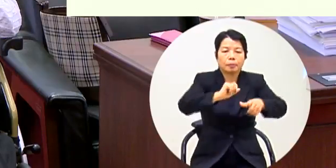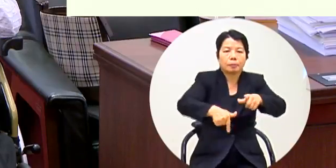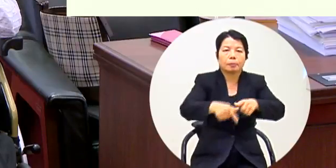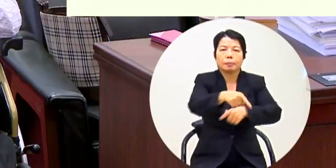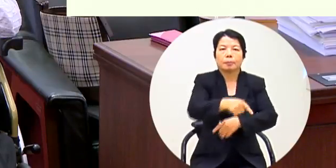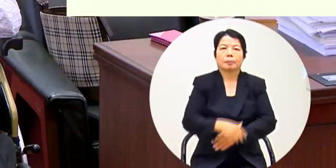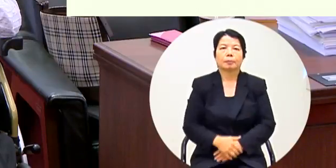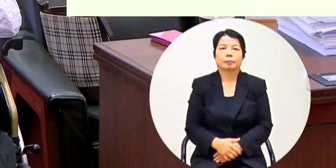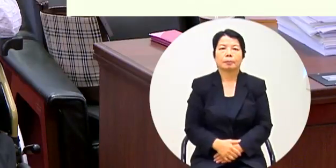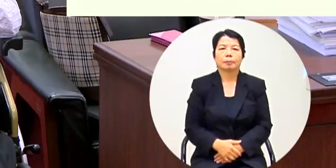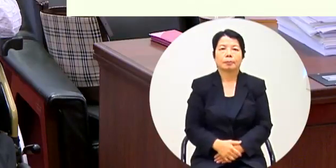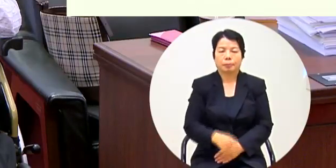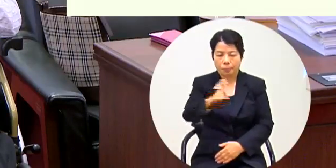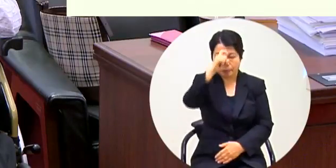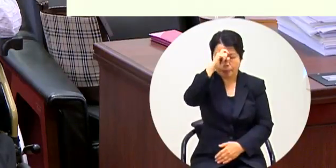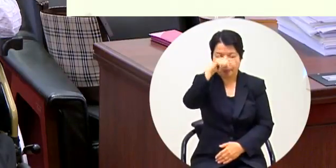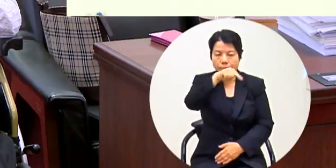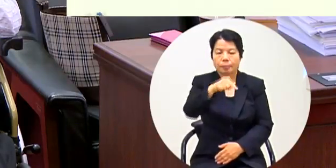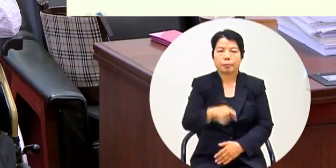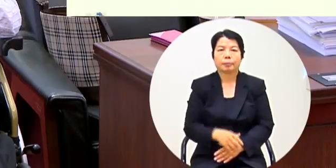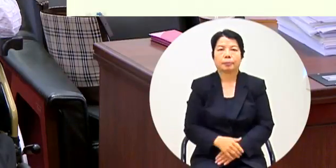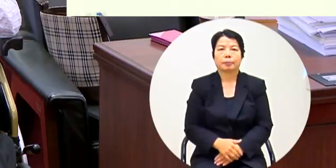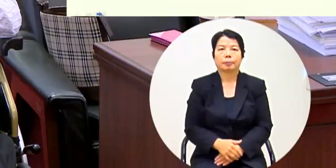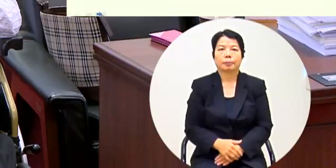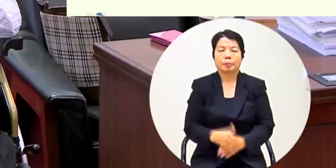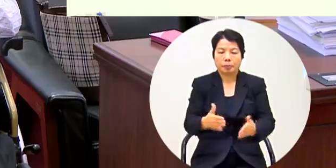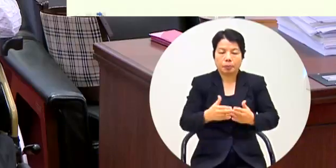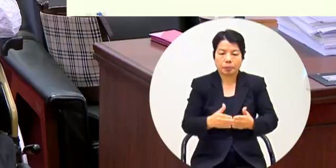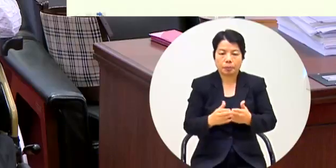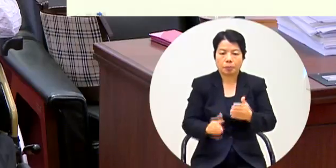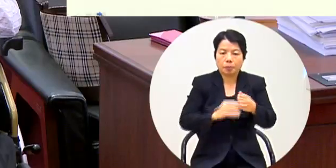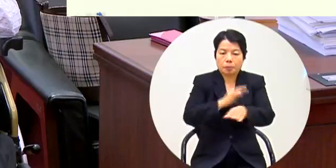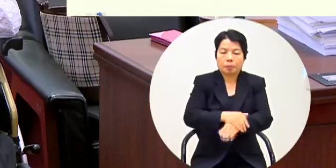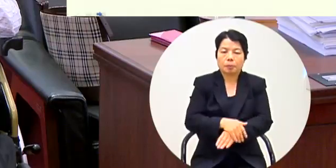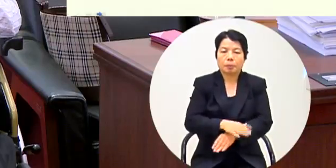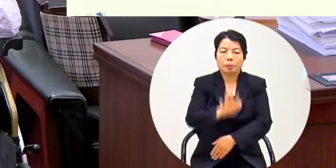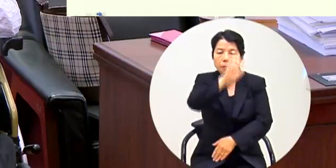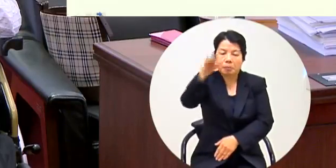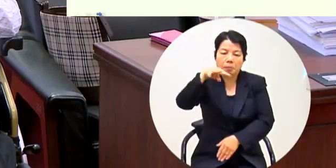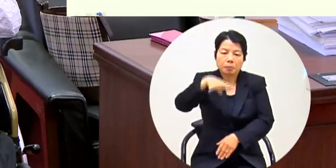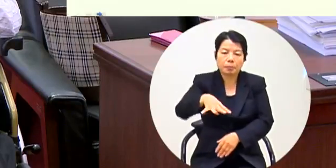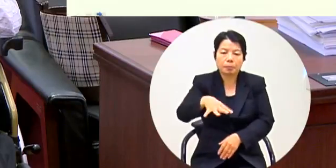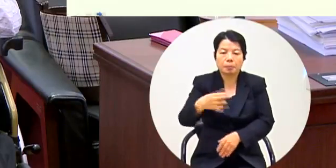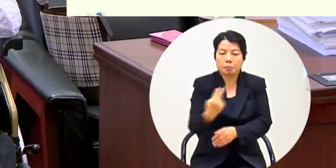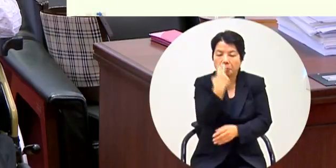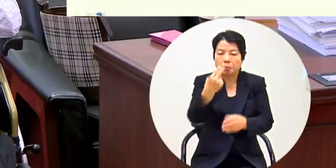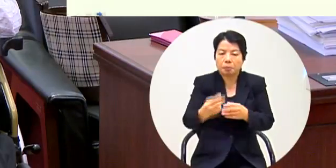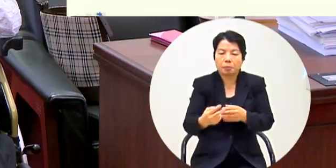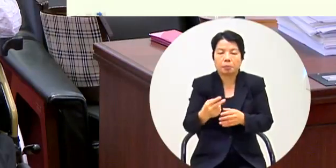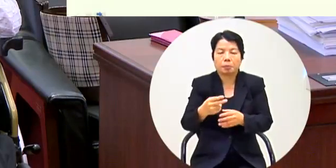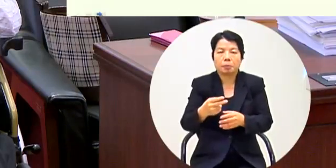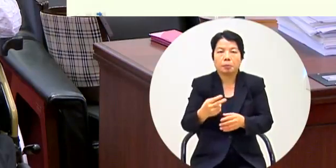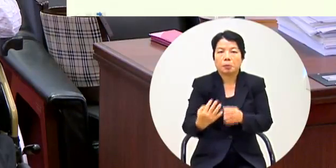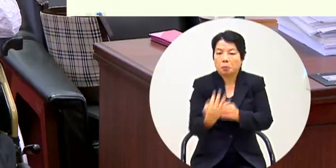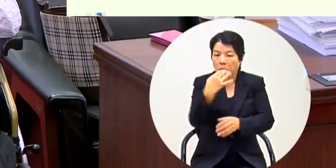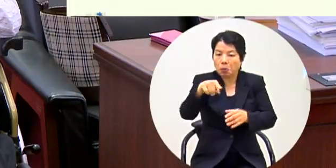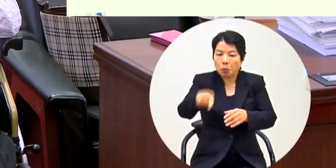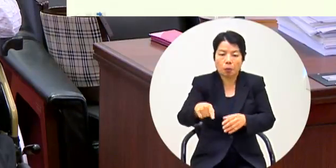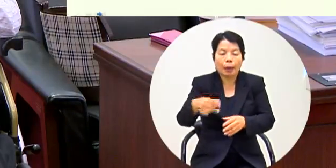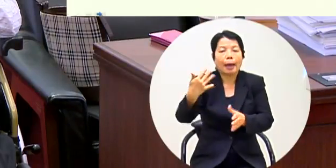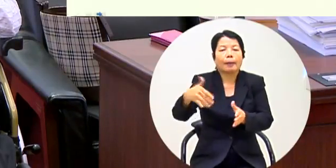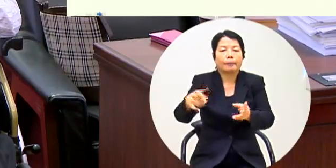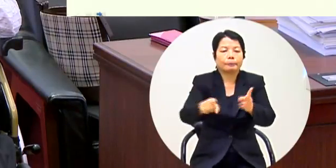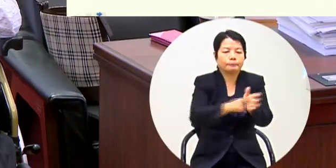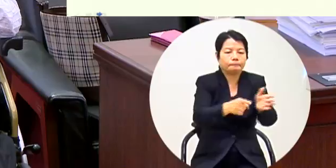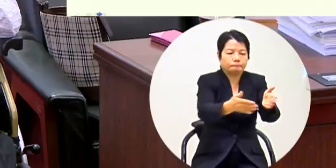在还没有完成天然气的发展之前，要先换成超超临界机组。好，那再来最重要